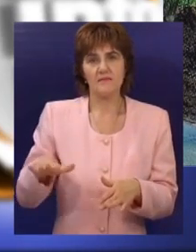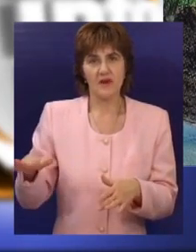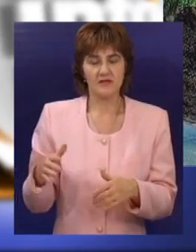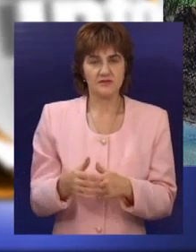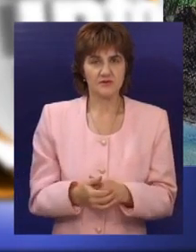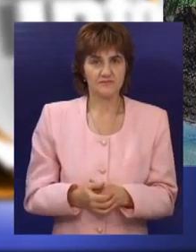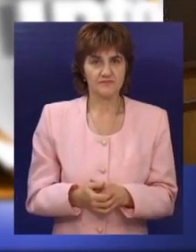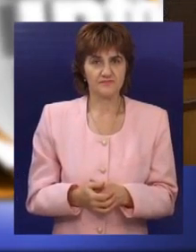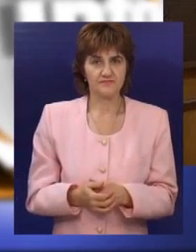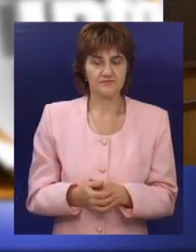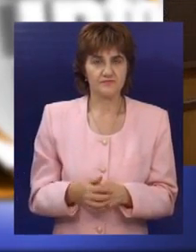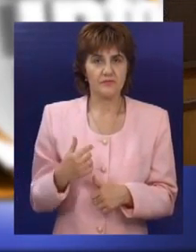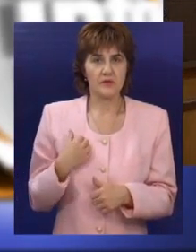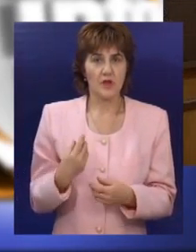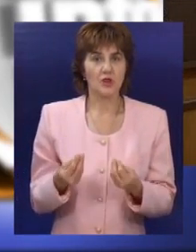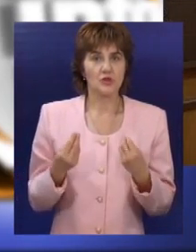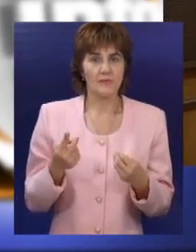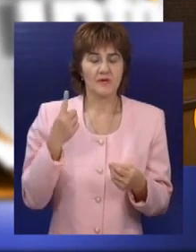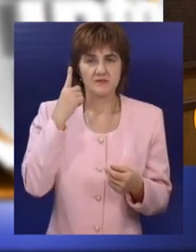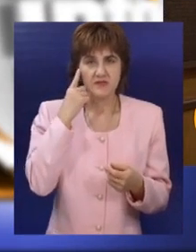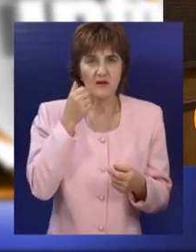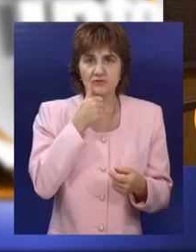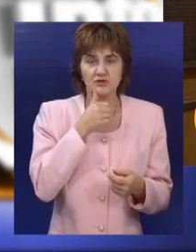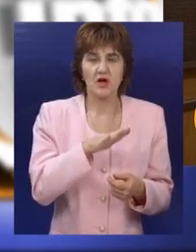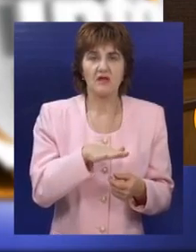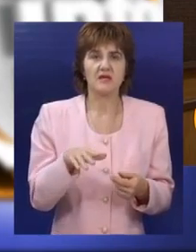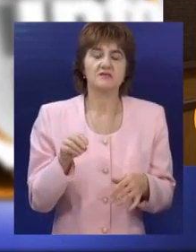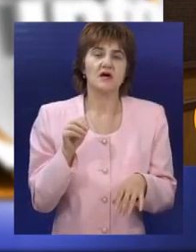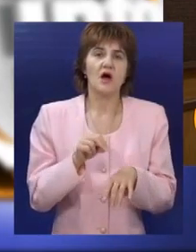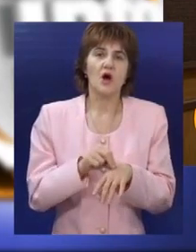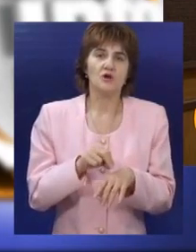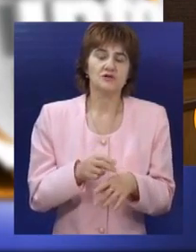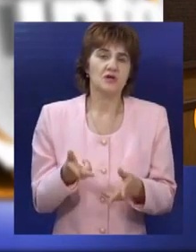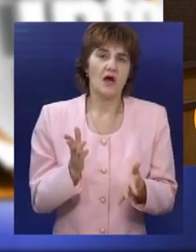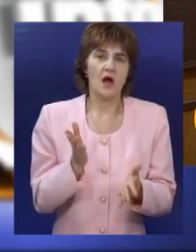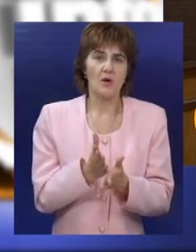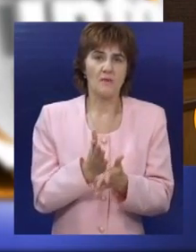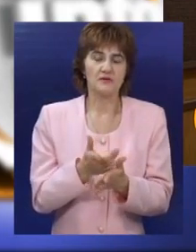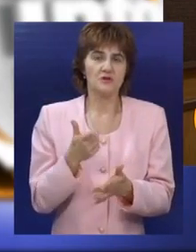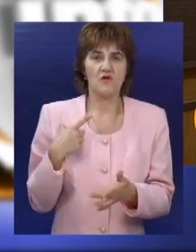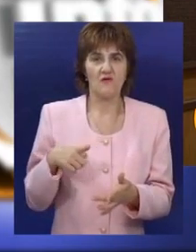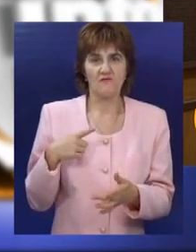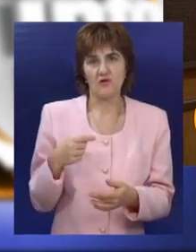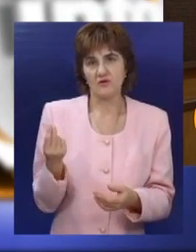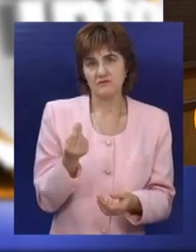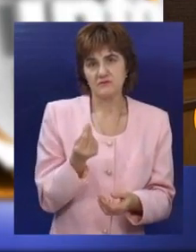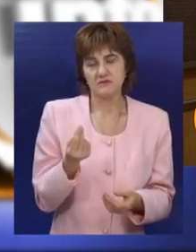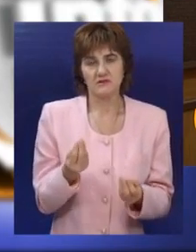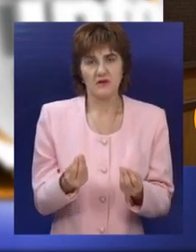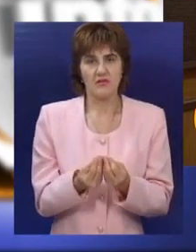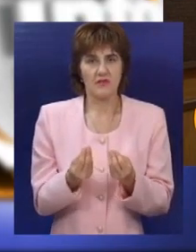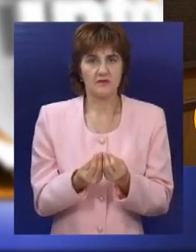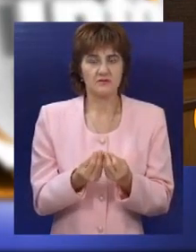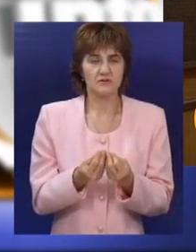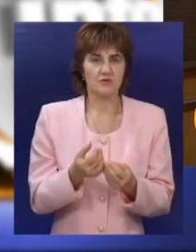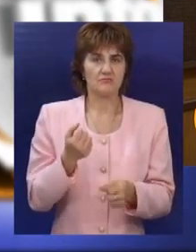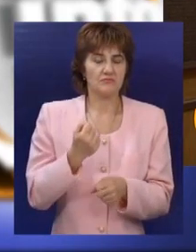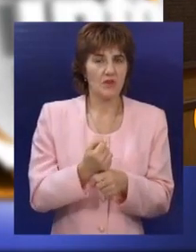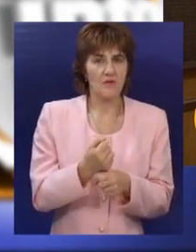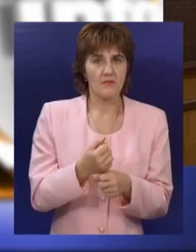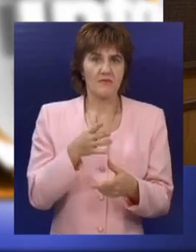najmlađe. Vrlo dobro znam šta deca vole, šta deca osjećaju i kako će da prime neki određeni rad,